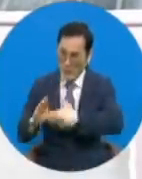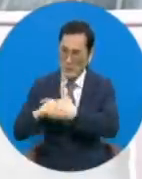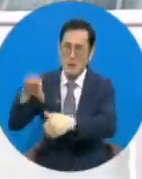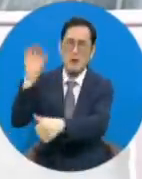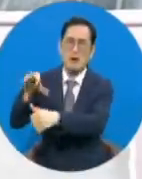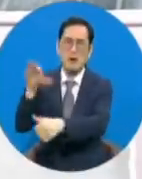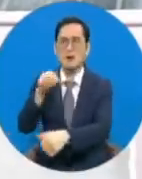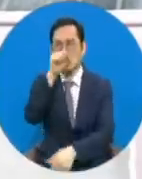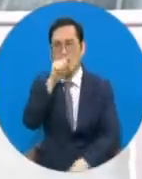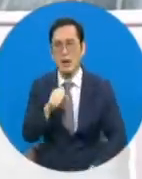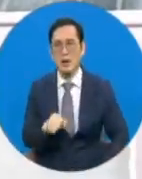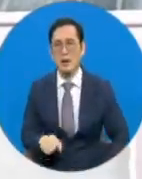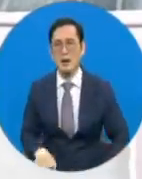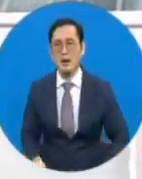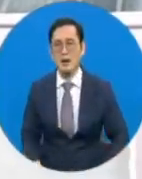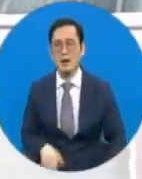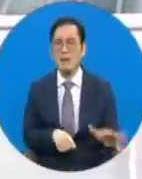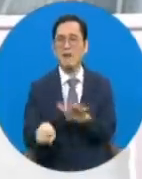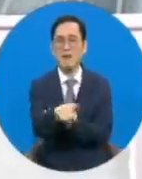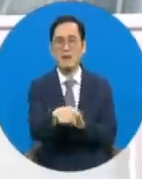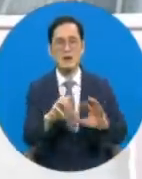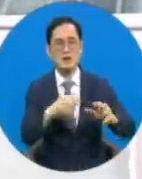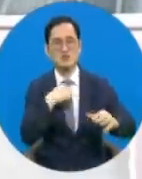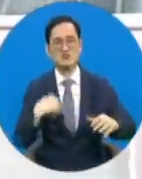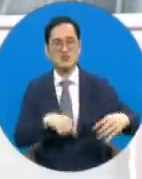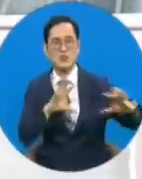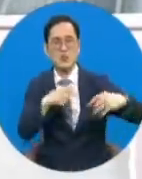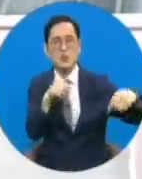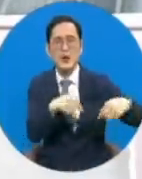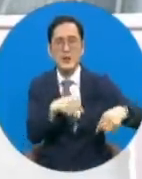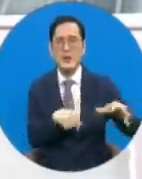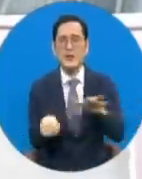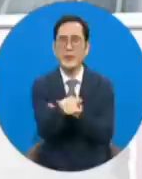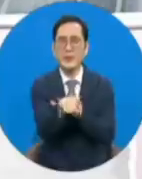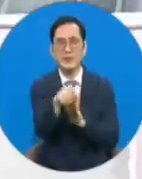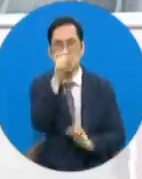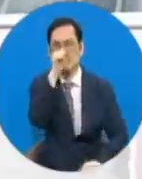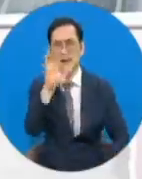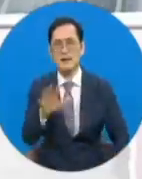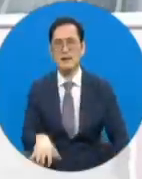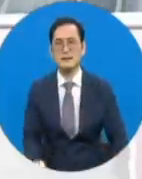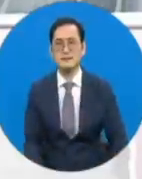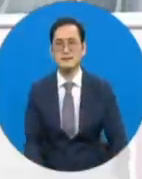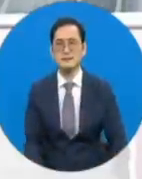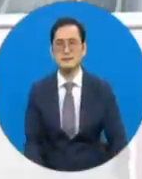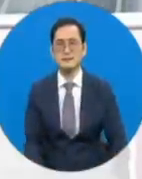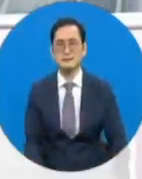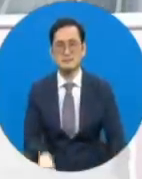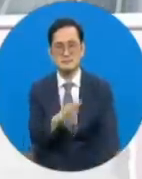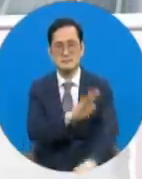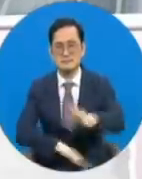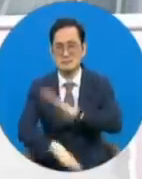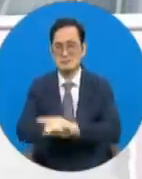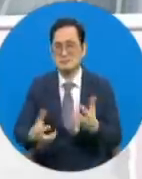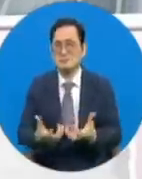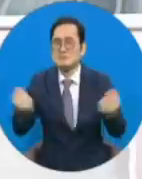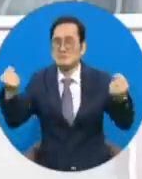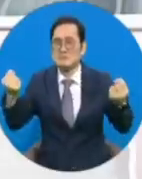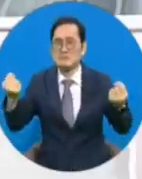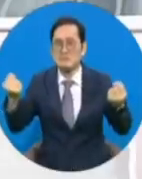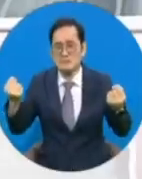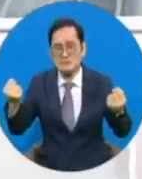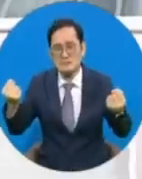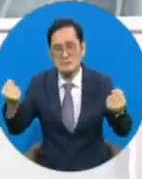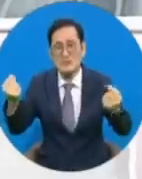좀 보여주는 게 좋을 것 같다. 그러니까 다시 한번 서로 가깝게 흩어져서 자기 편, 내 편, 내 편 자서 분열되는 것